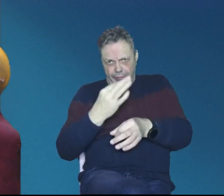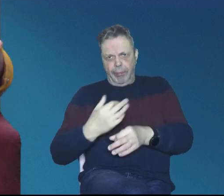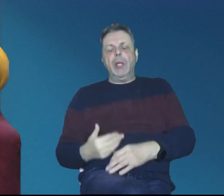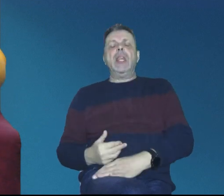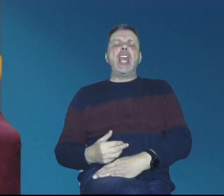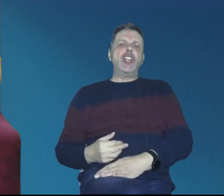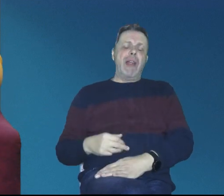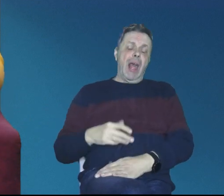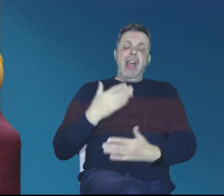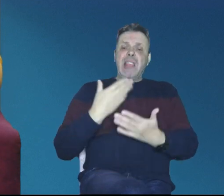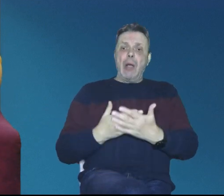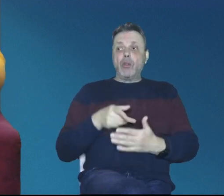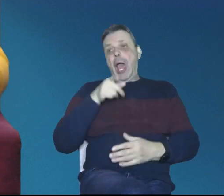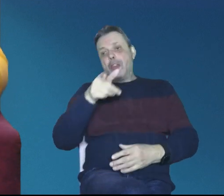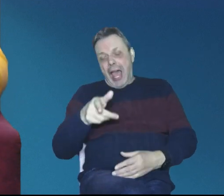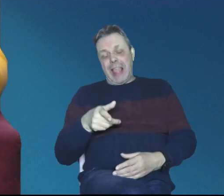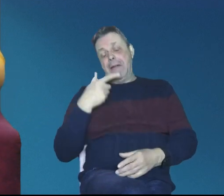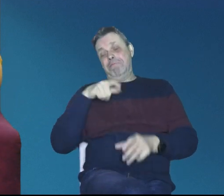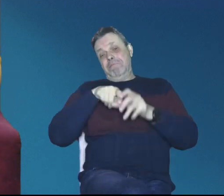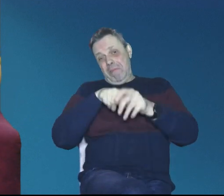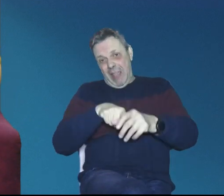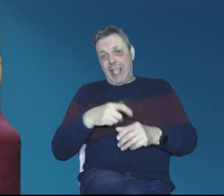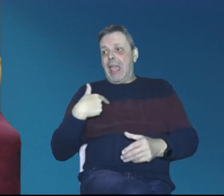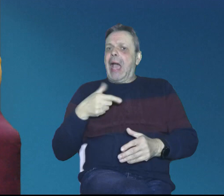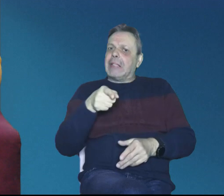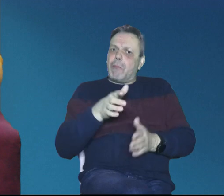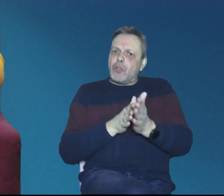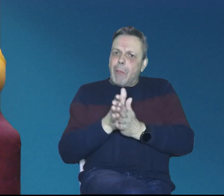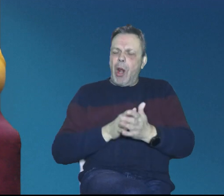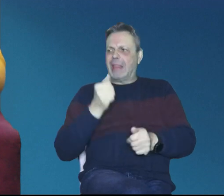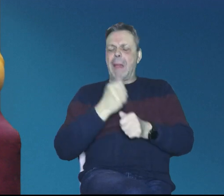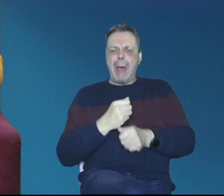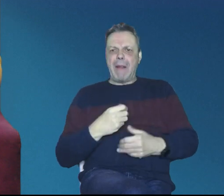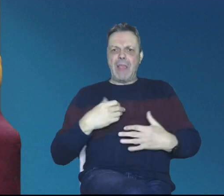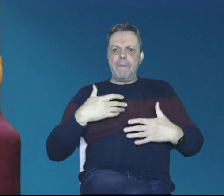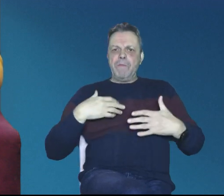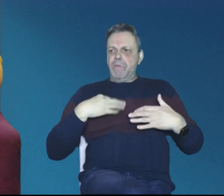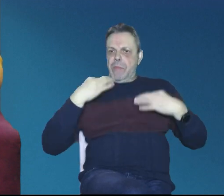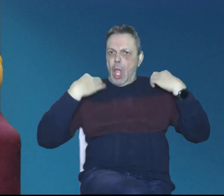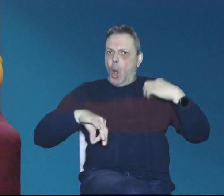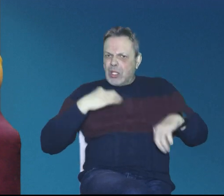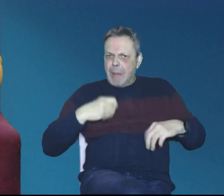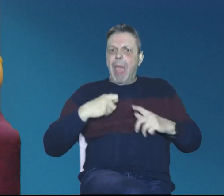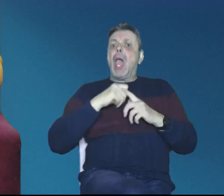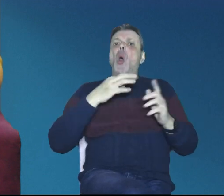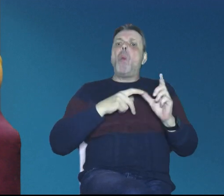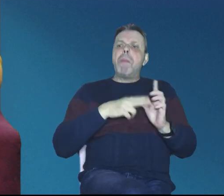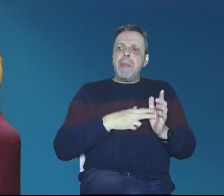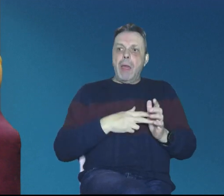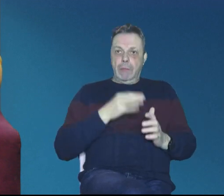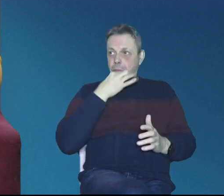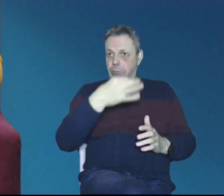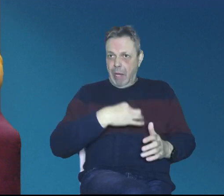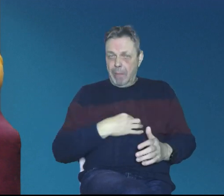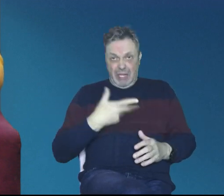Kliček se bavila našim kostimima, tako da je od tada postojala ta veza. I kad sam ju zamolila da napravi kostime za Kolumbina, sam je